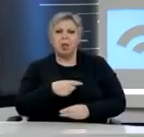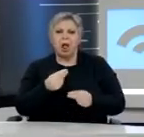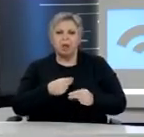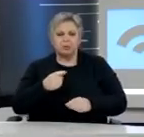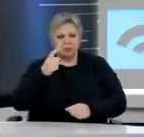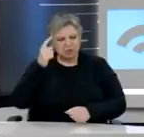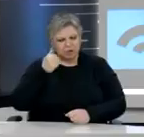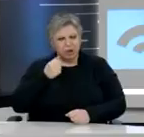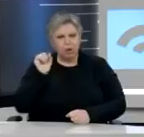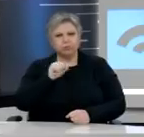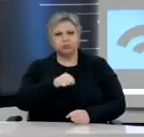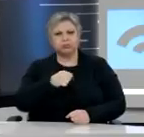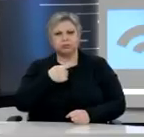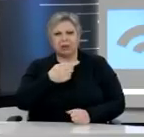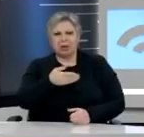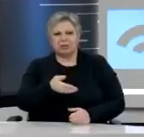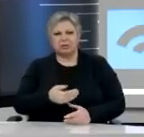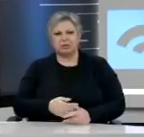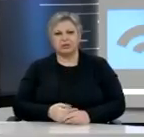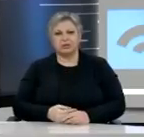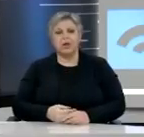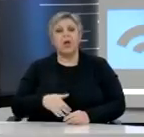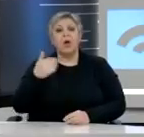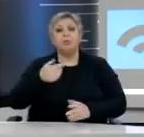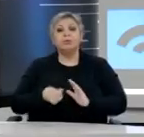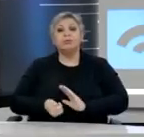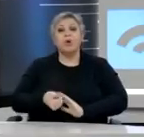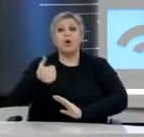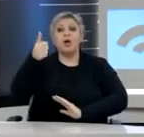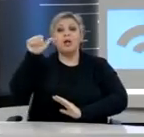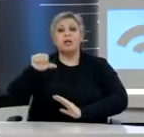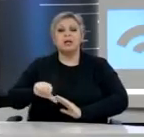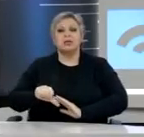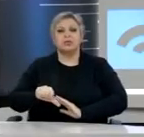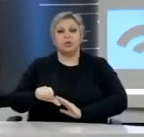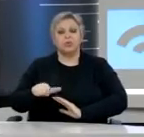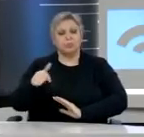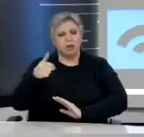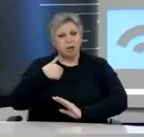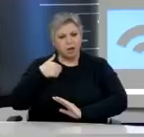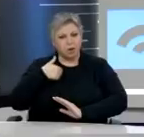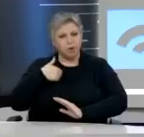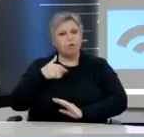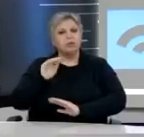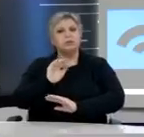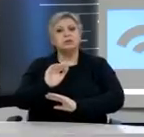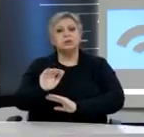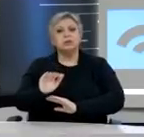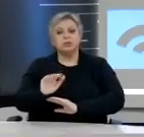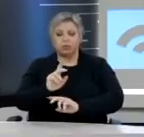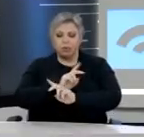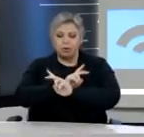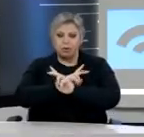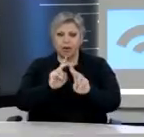έχοντας την τόλμη, την πολιτική, να ζητήσω καθαρές λύσεις και από τον μέχρι